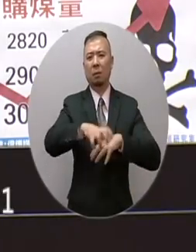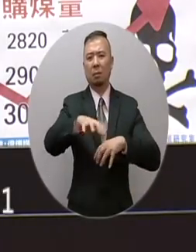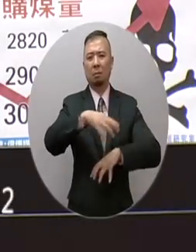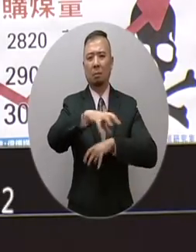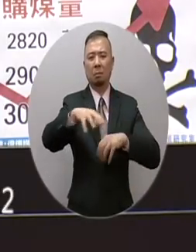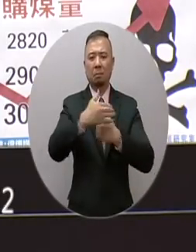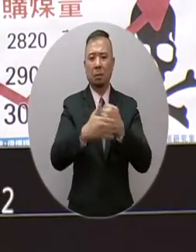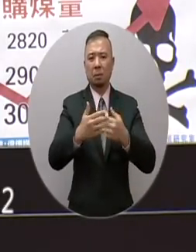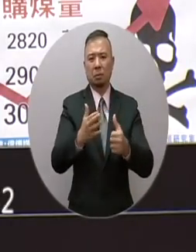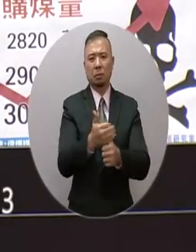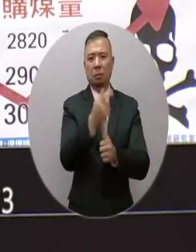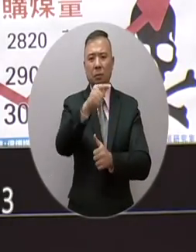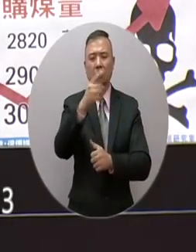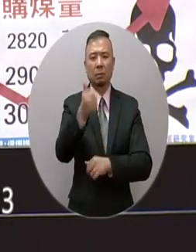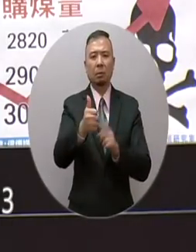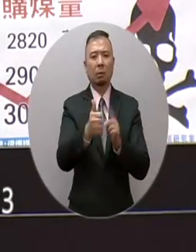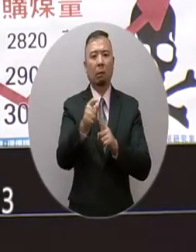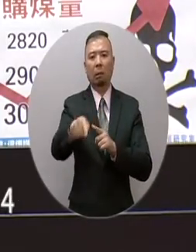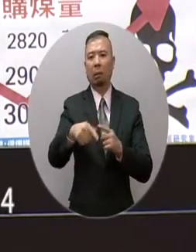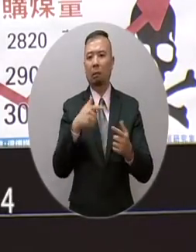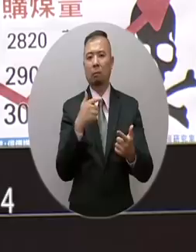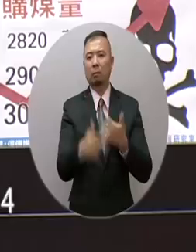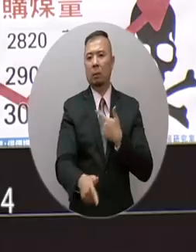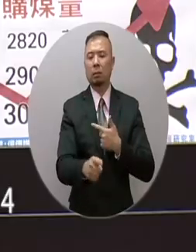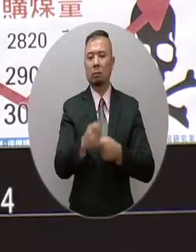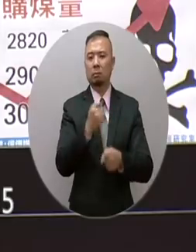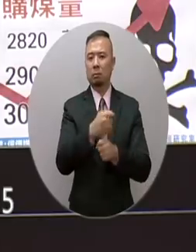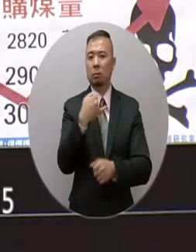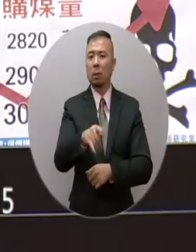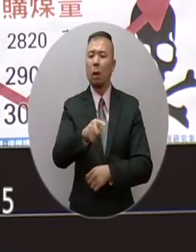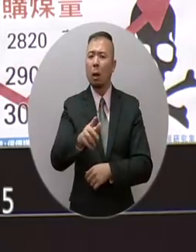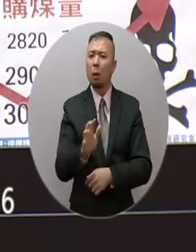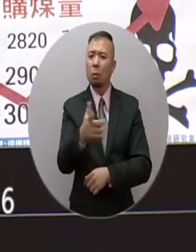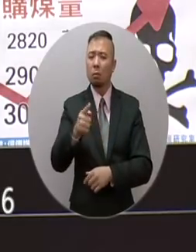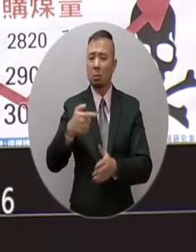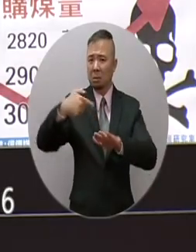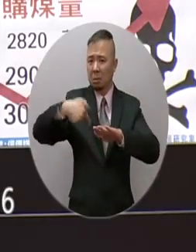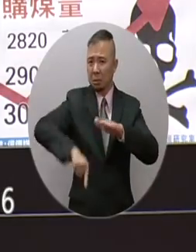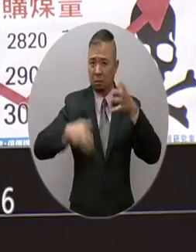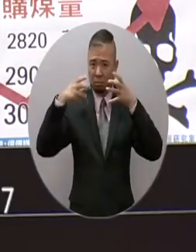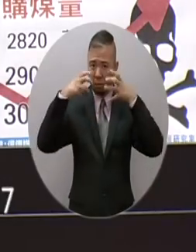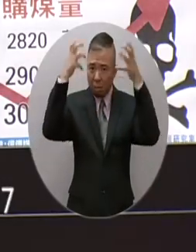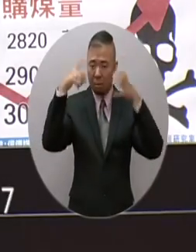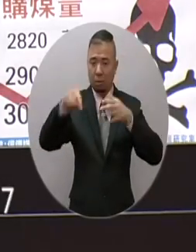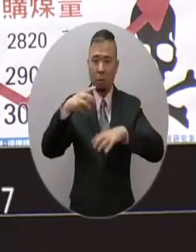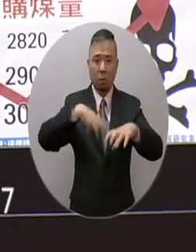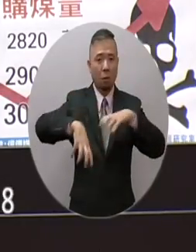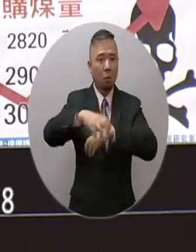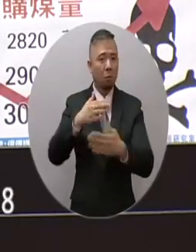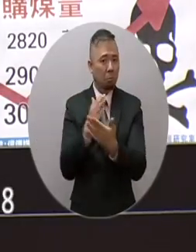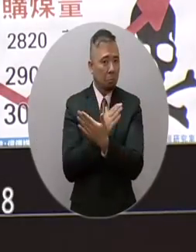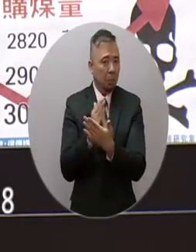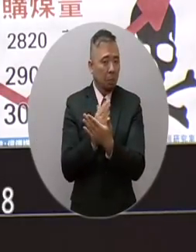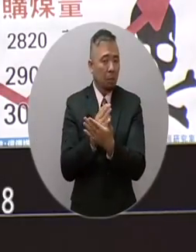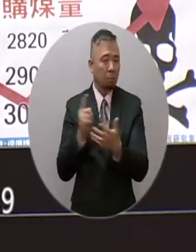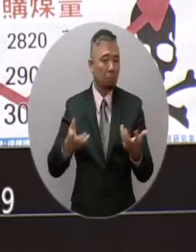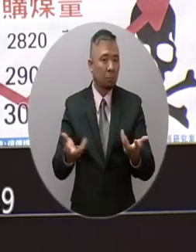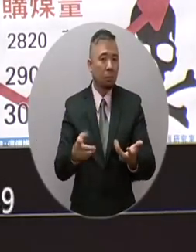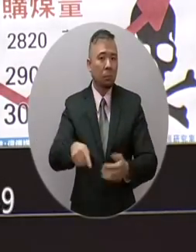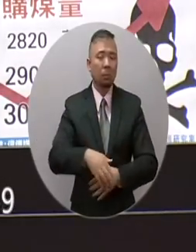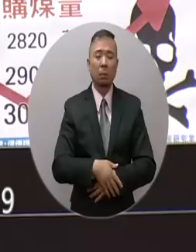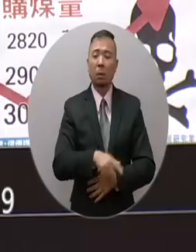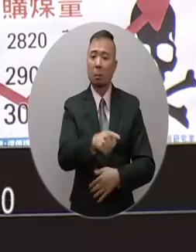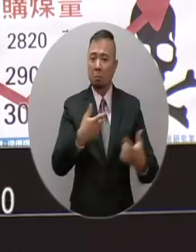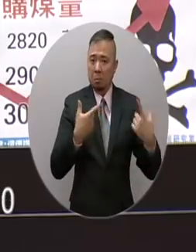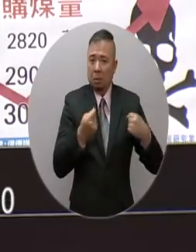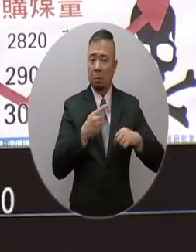那为什么深澳电厂的一个环评案，环保署是我们非常重要的一个为